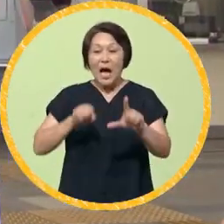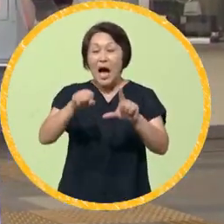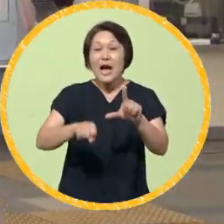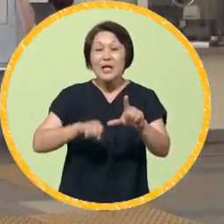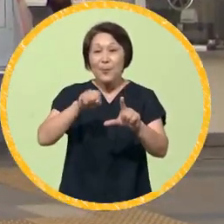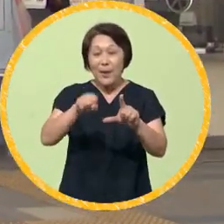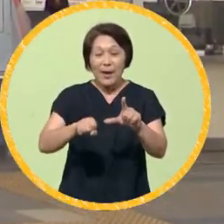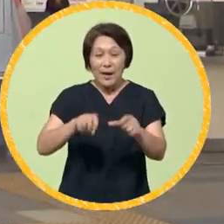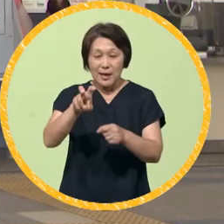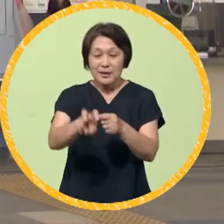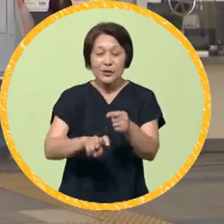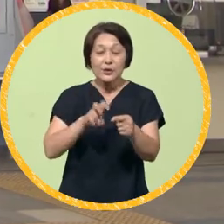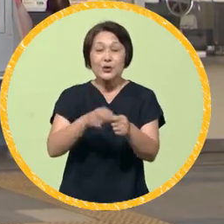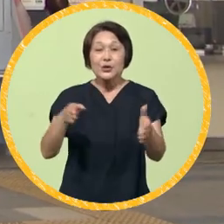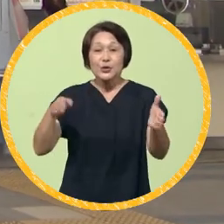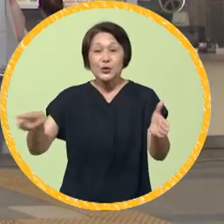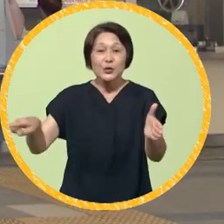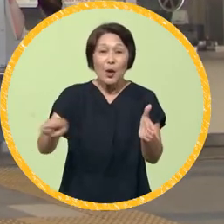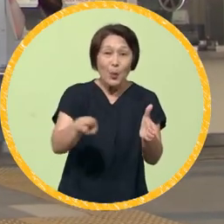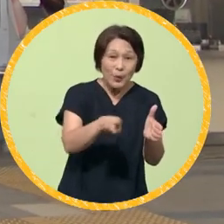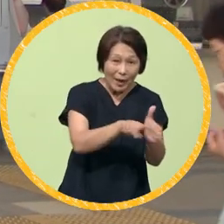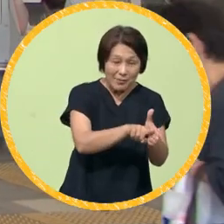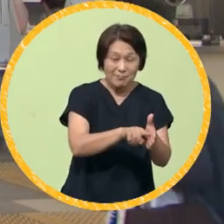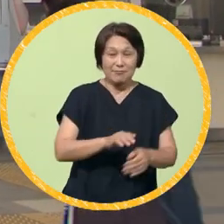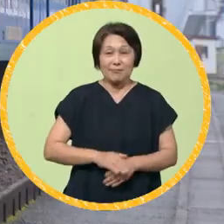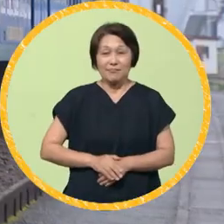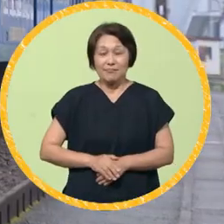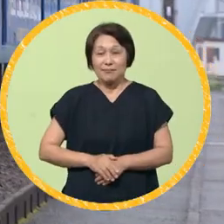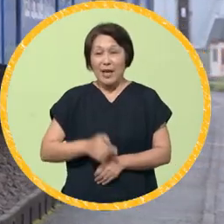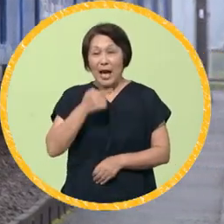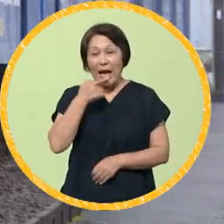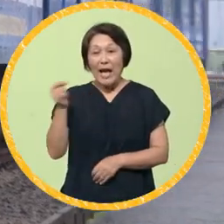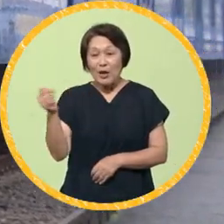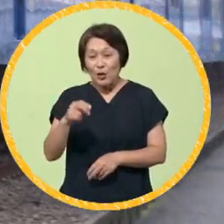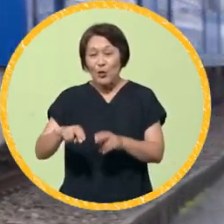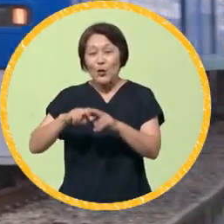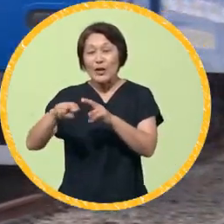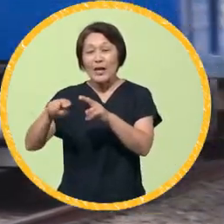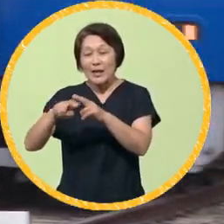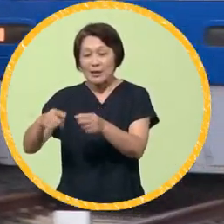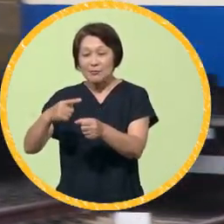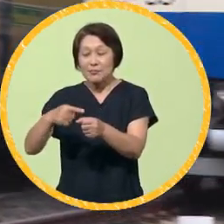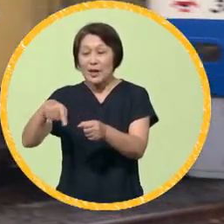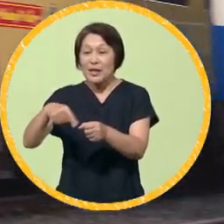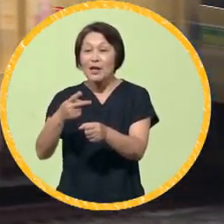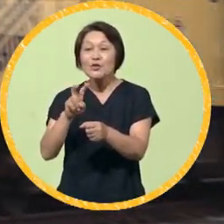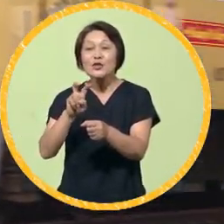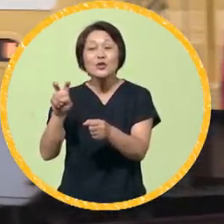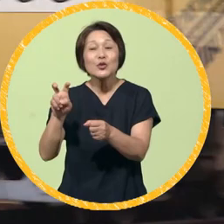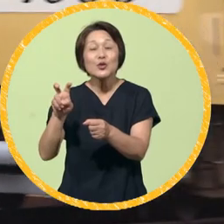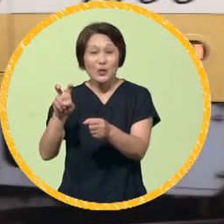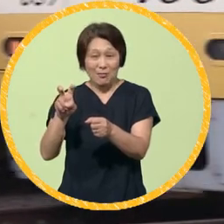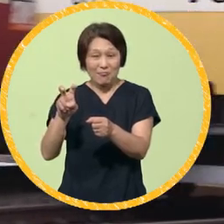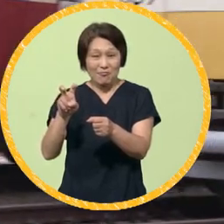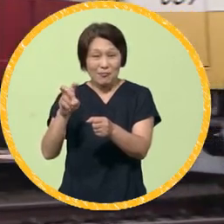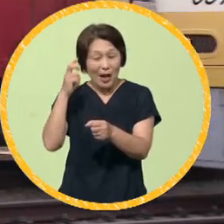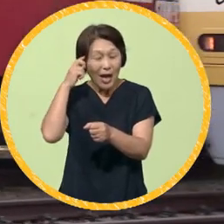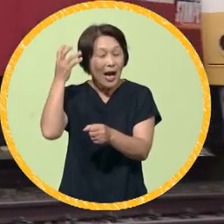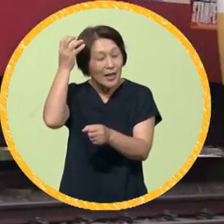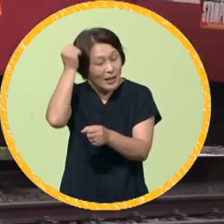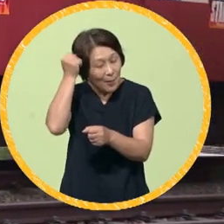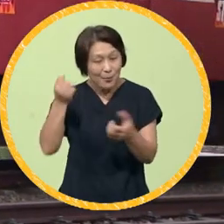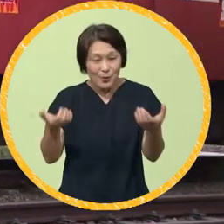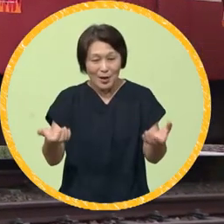が、20周年を迎えたということと、当社京急がですね、はい、あの120周年ということで、まあ、アニバーサリーのコ